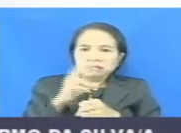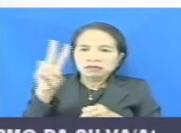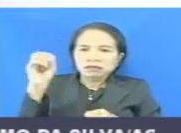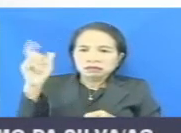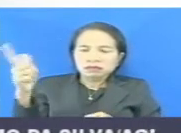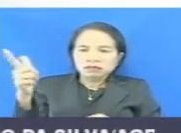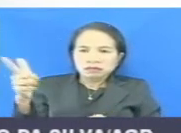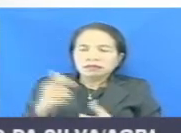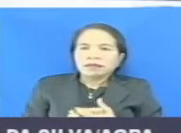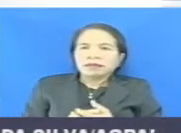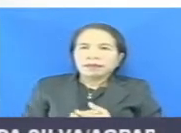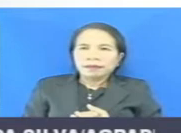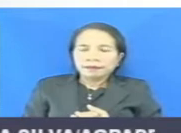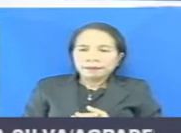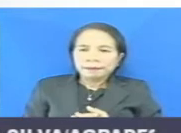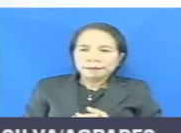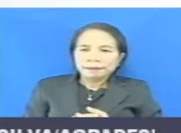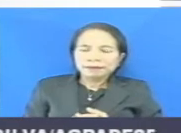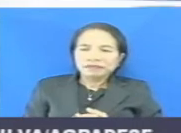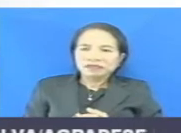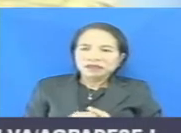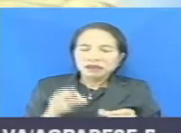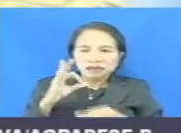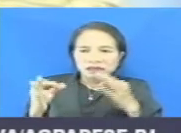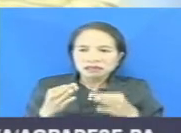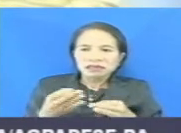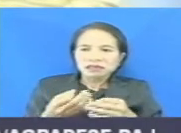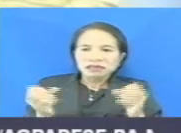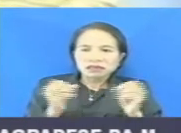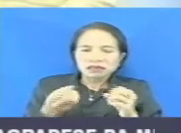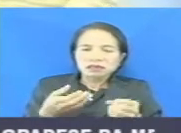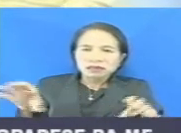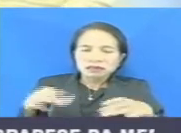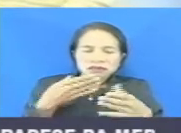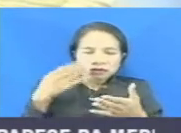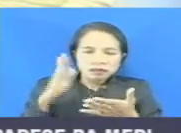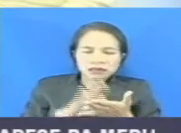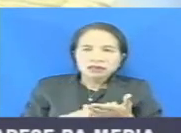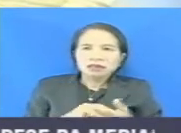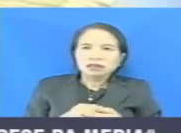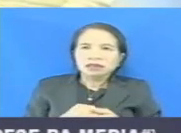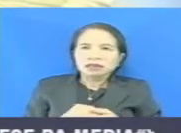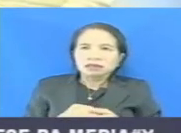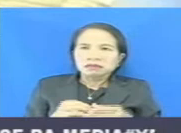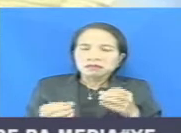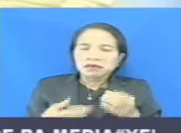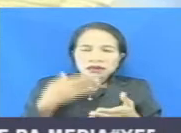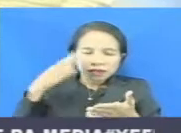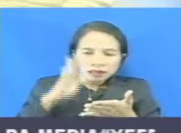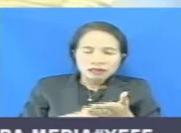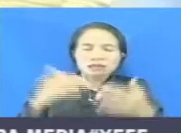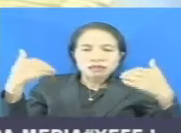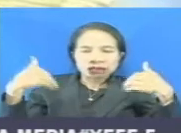2020 Quer que apontou a balun de vida ou se parte do tempo consegue identificar? Ba a minha mos iha, também